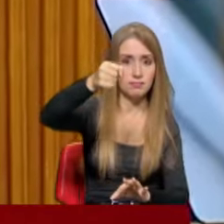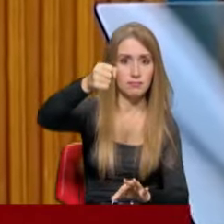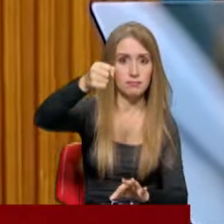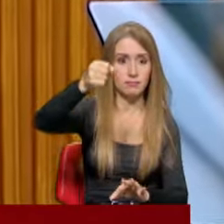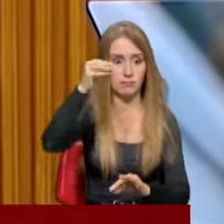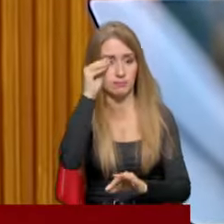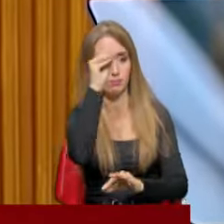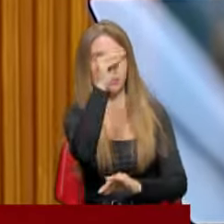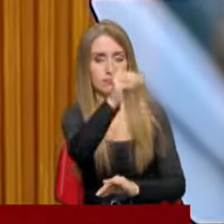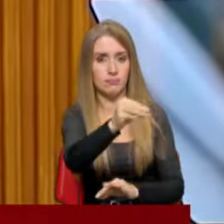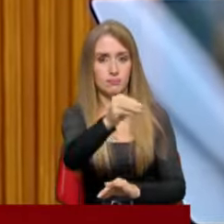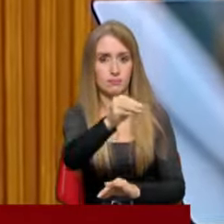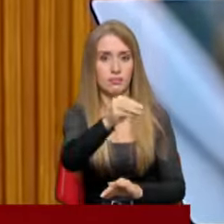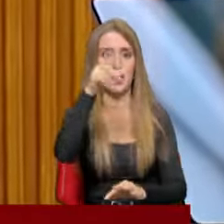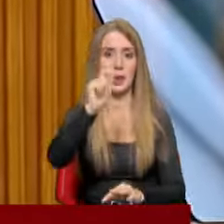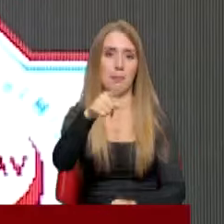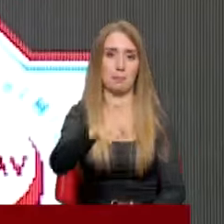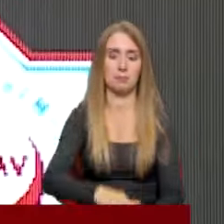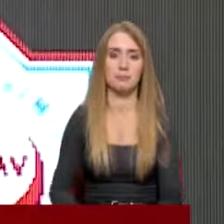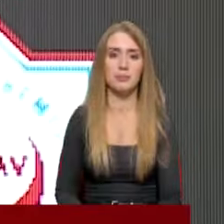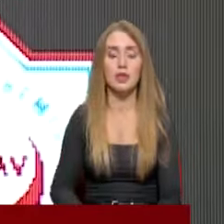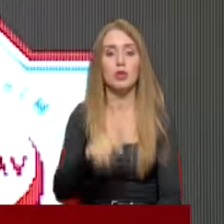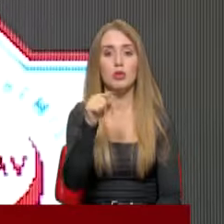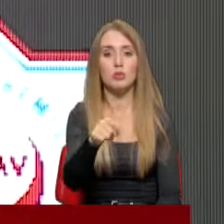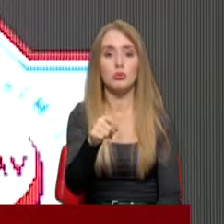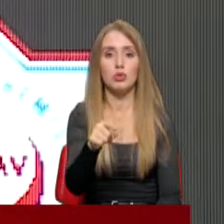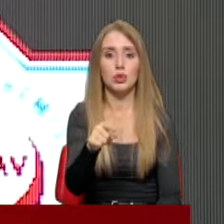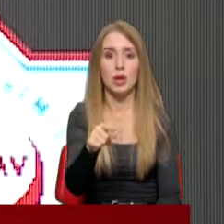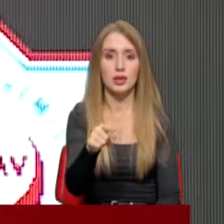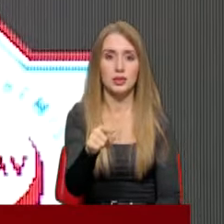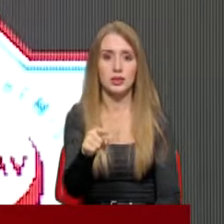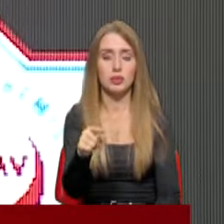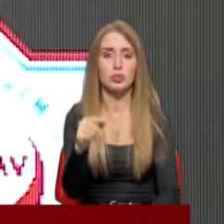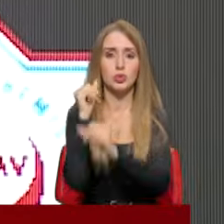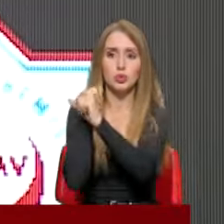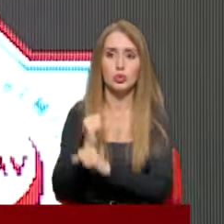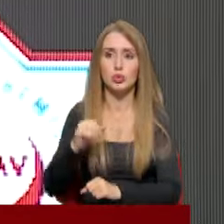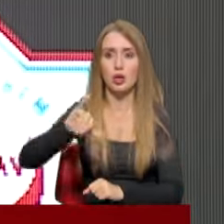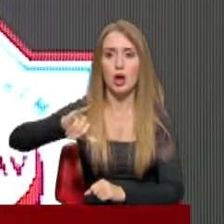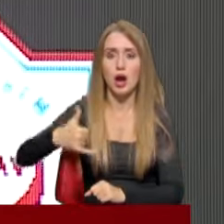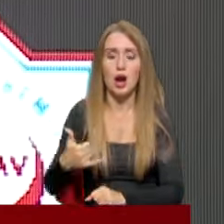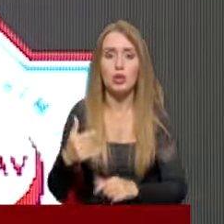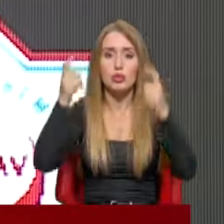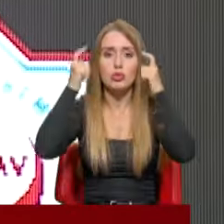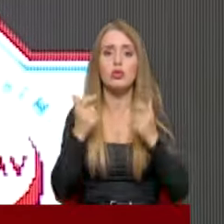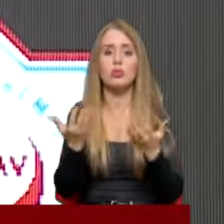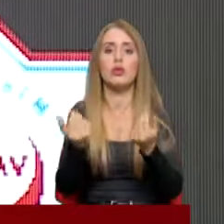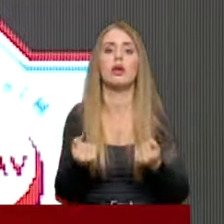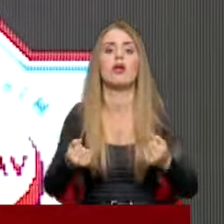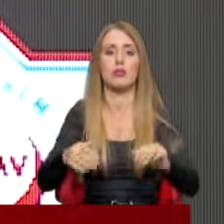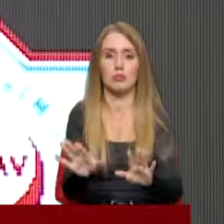köşede başının ucuna as. Bunlar altından kalkamayacakları, hayat ve siyaset